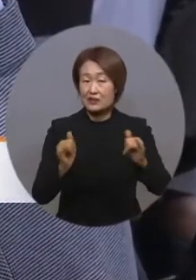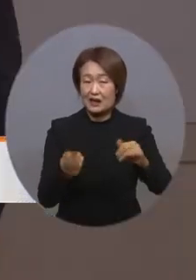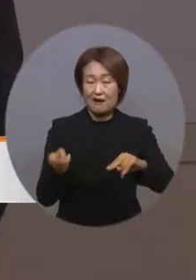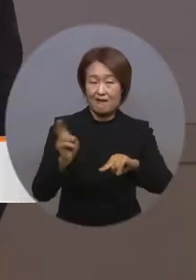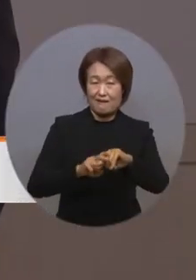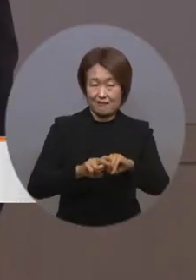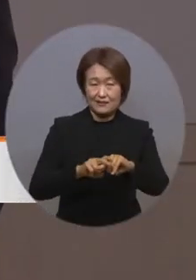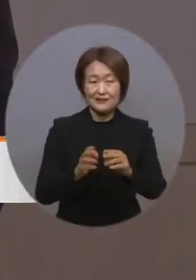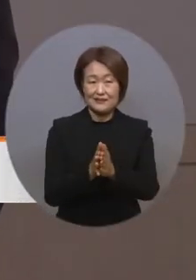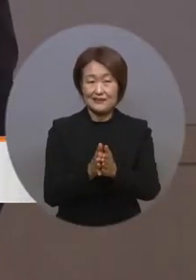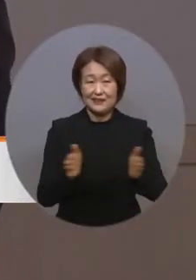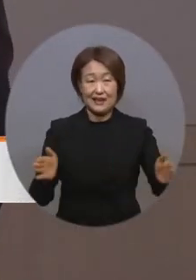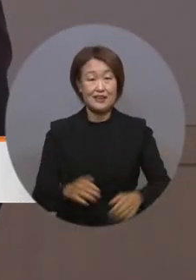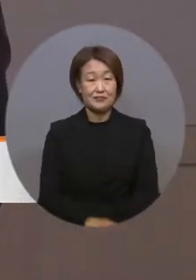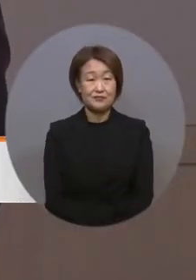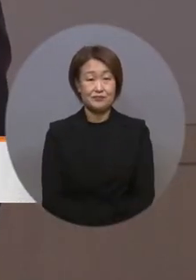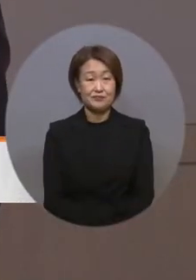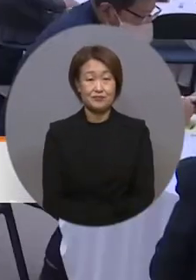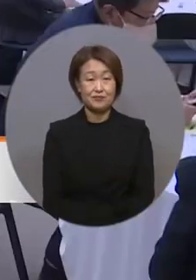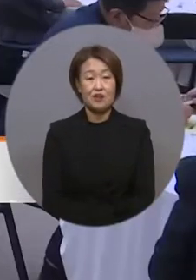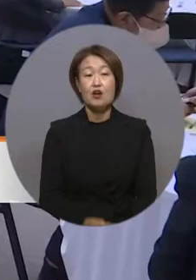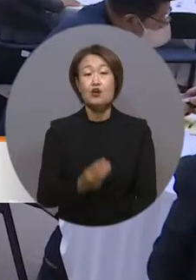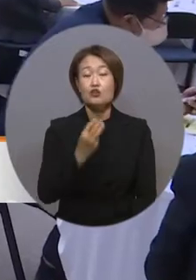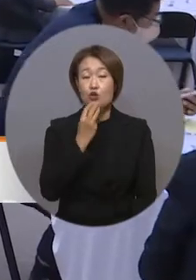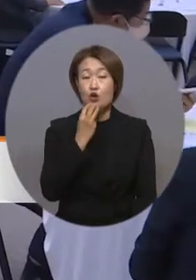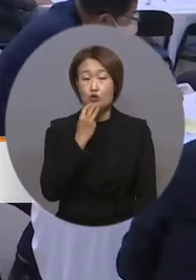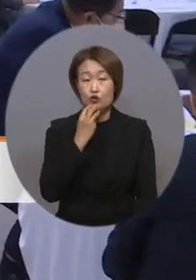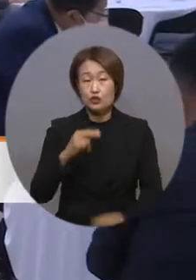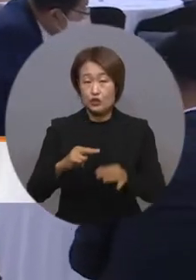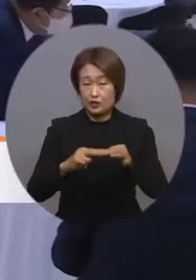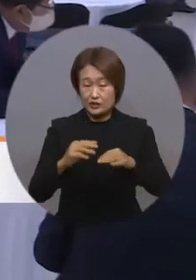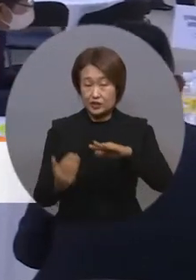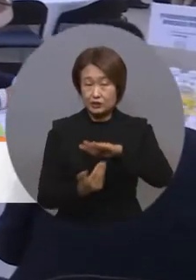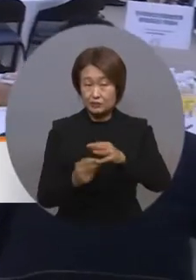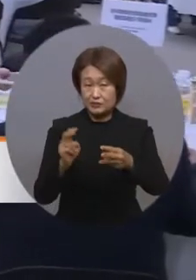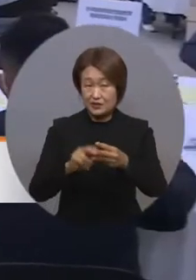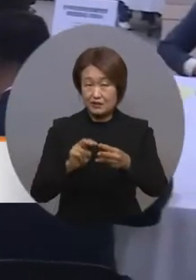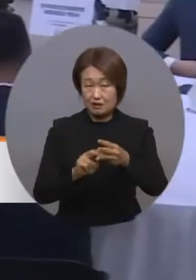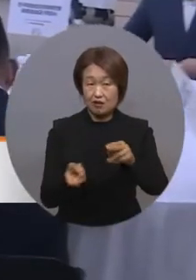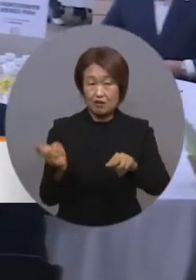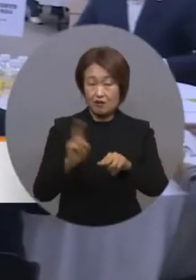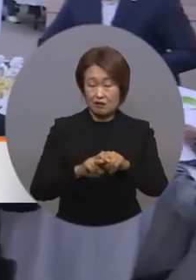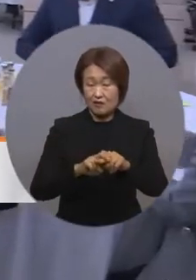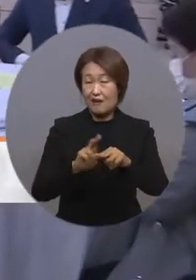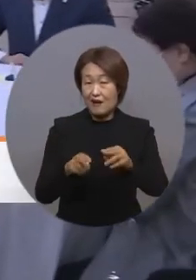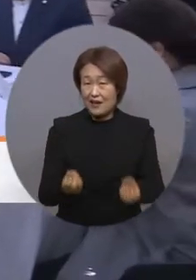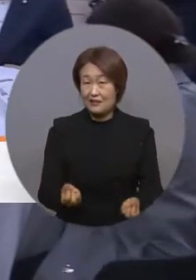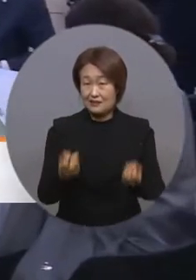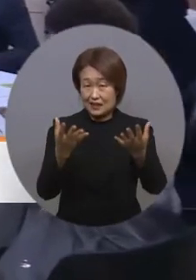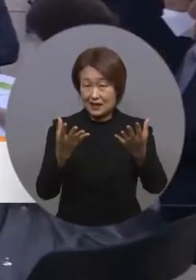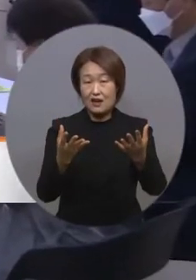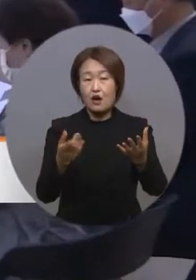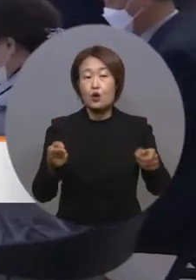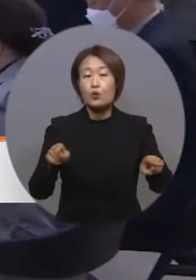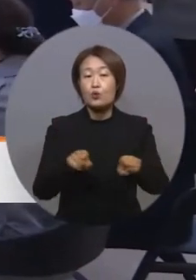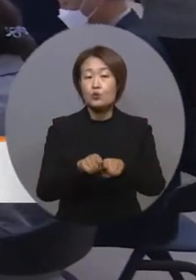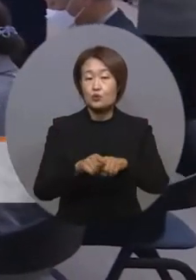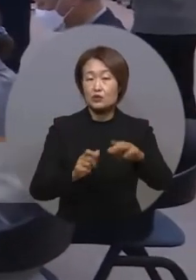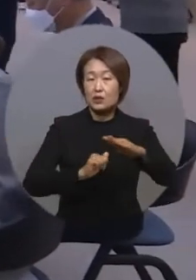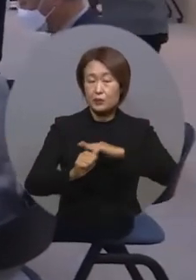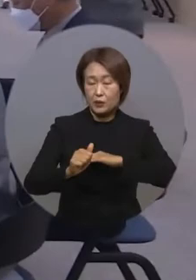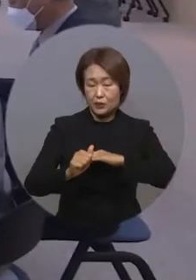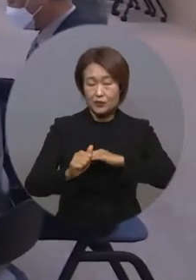19일 한국장애인단체총연맹은 서울 여의도 이룸센터에서 이치임식을 열고 10대 공동대표단의 활동을